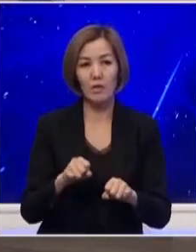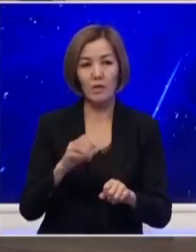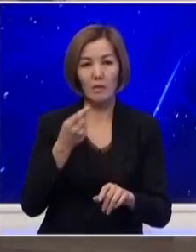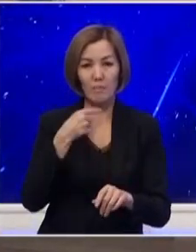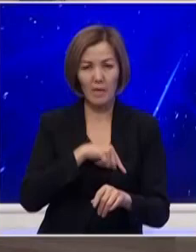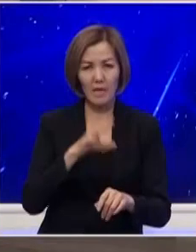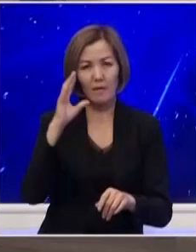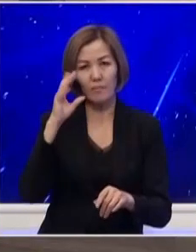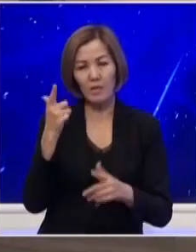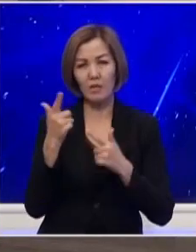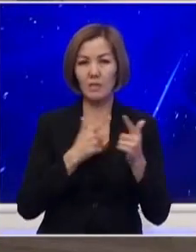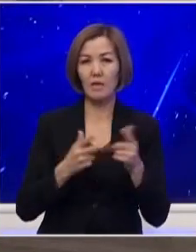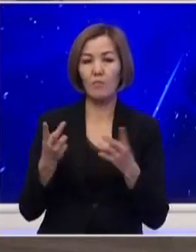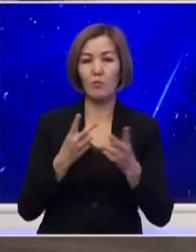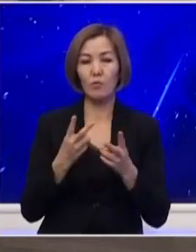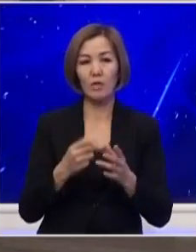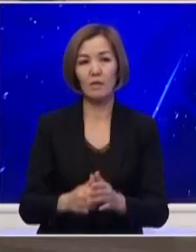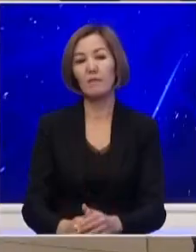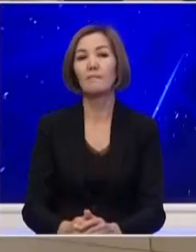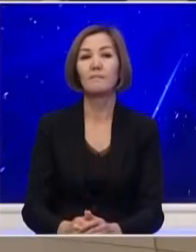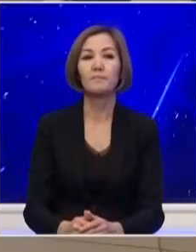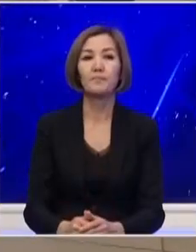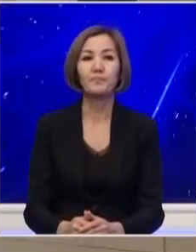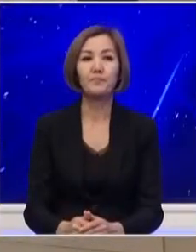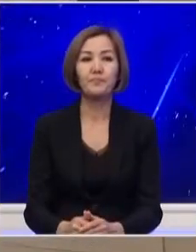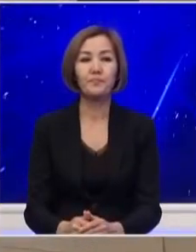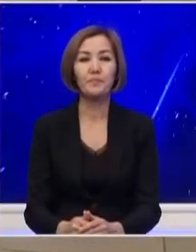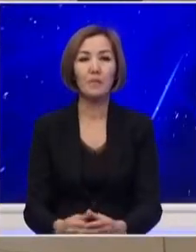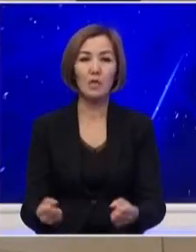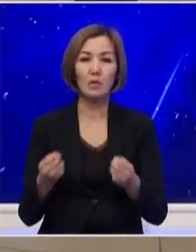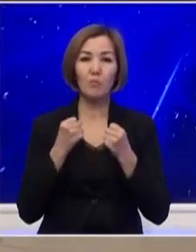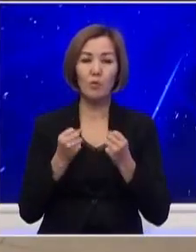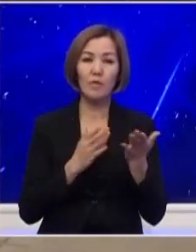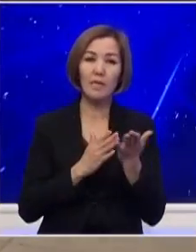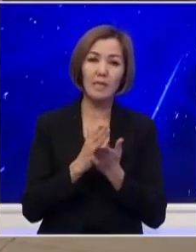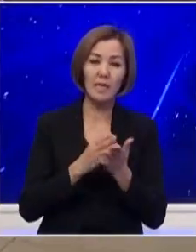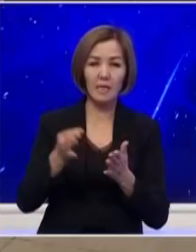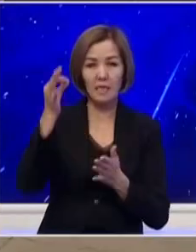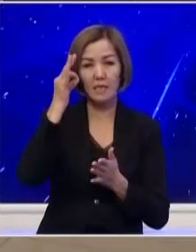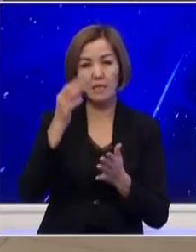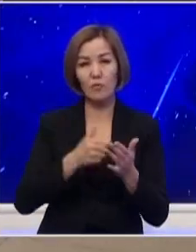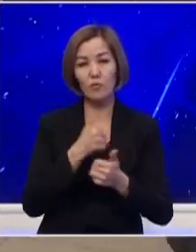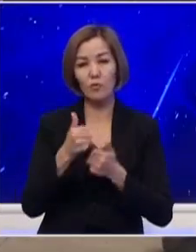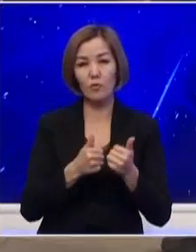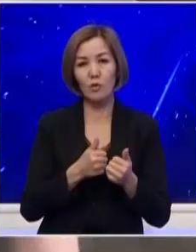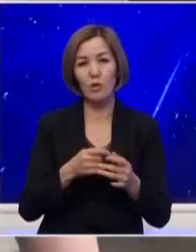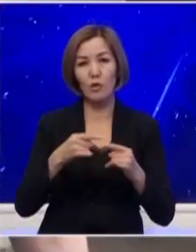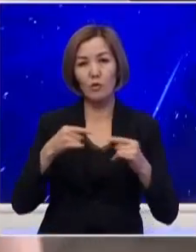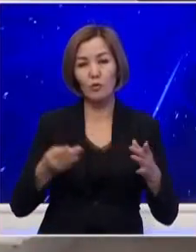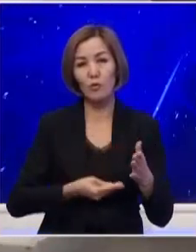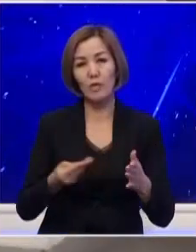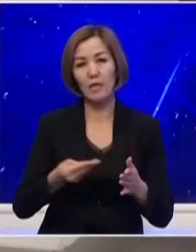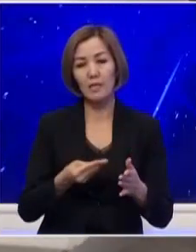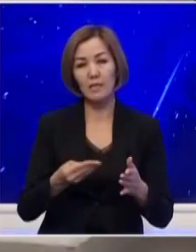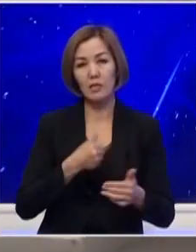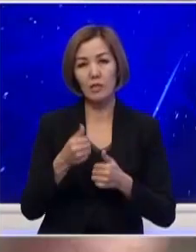жағынан өзіңді шынықтыруға болады. Айта кетейік, спорт ардагерлерін еске алу турнирінде үстел теннисінен де жарыс өтті. Ол